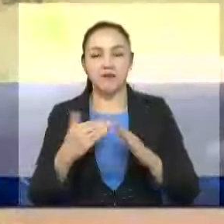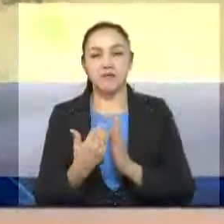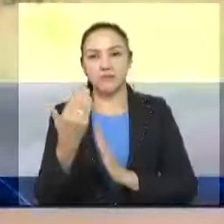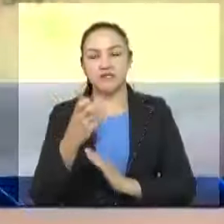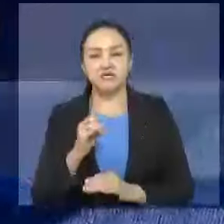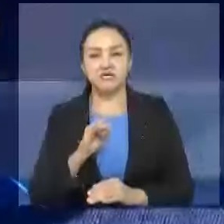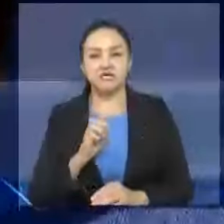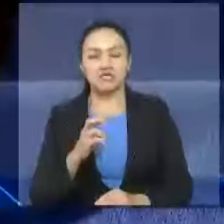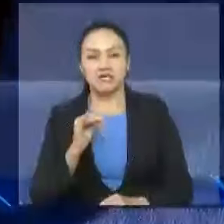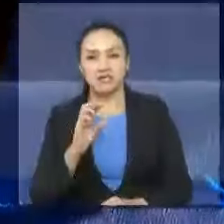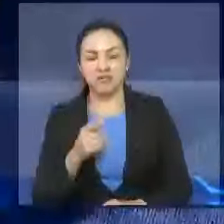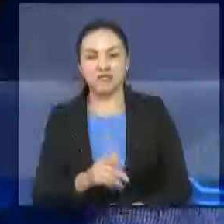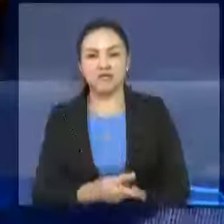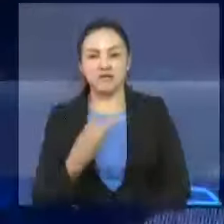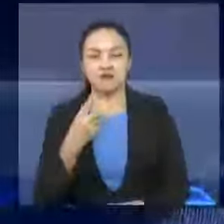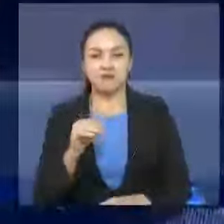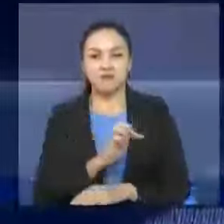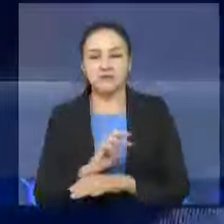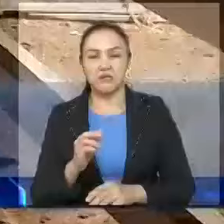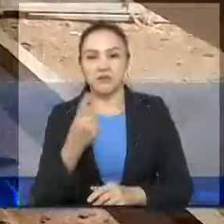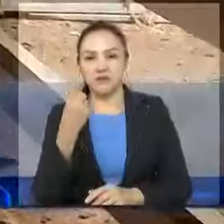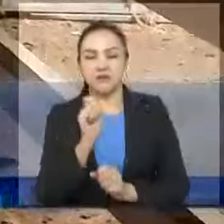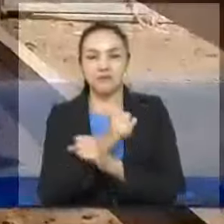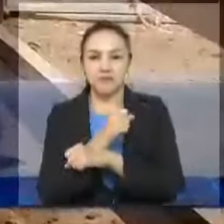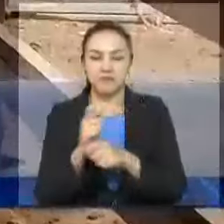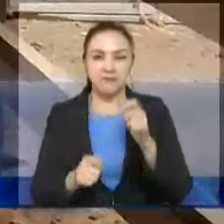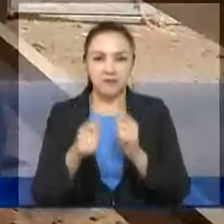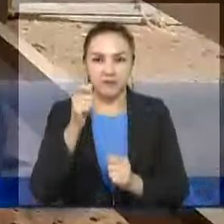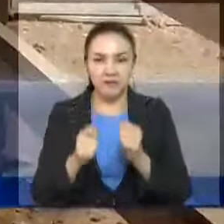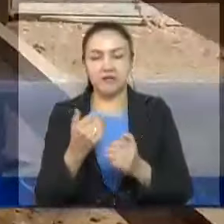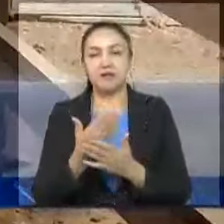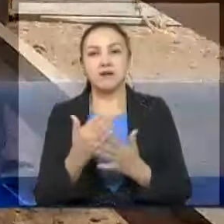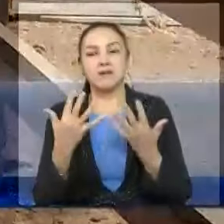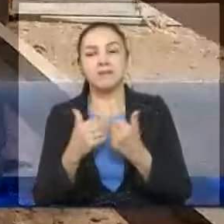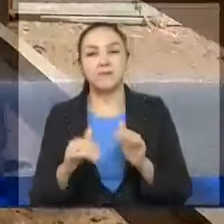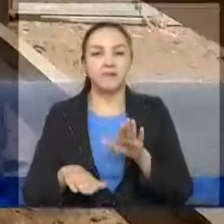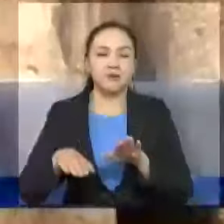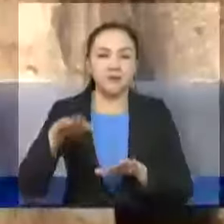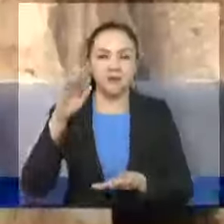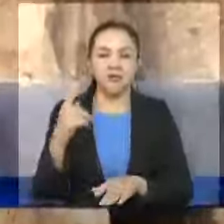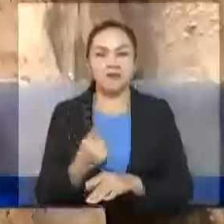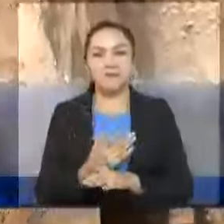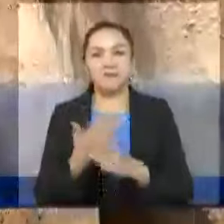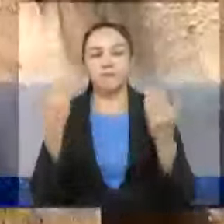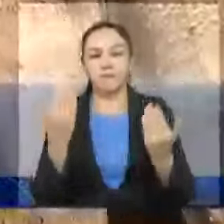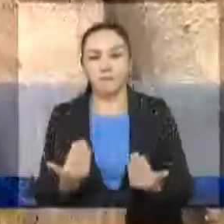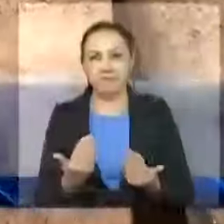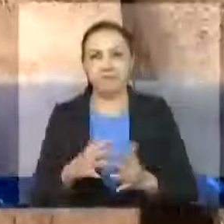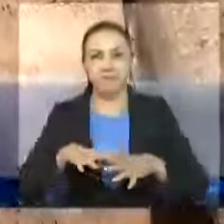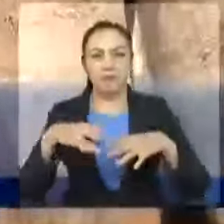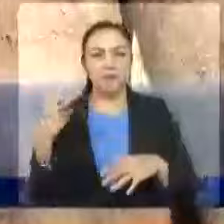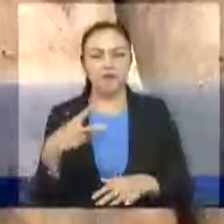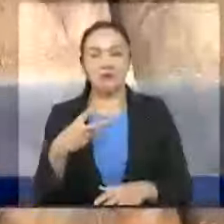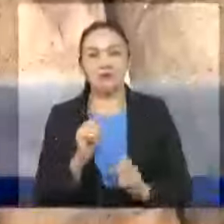высокую жирность. 2 минут достаточно, чтобы подоить одного верблюда. В этом году их количество увеличилось в разы. На сегодня более